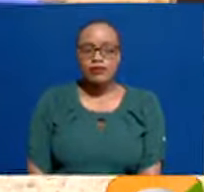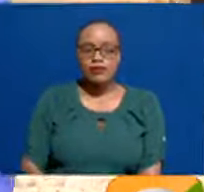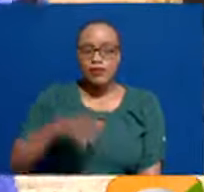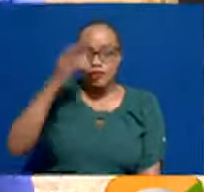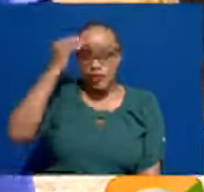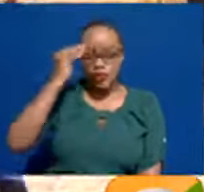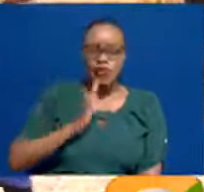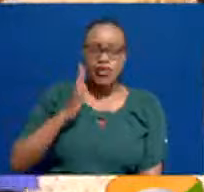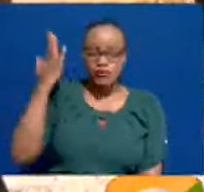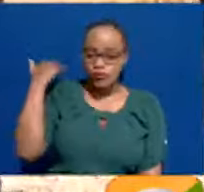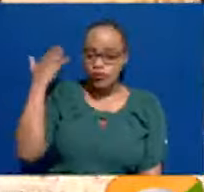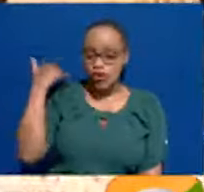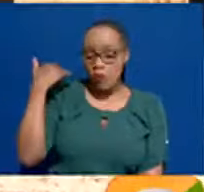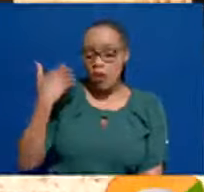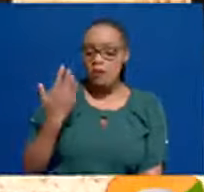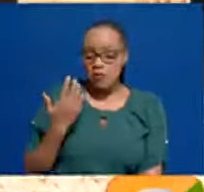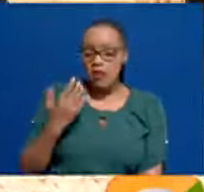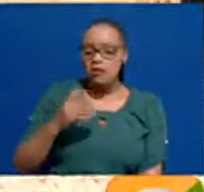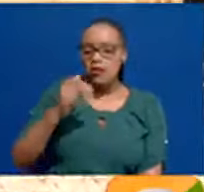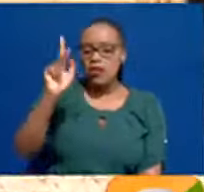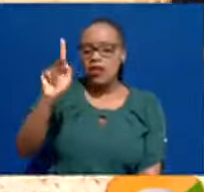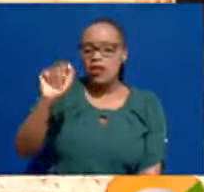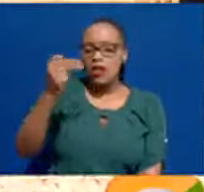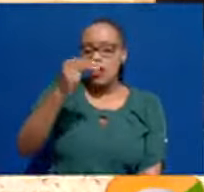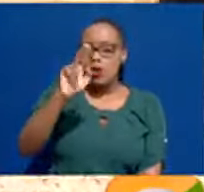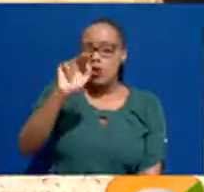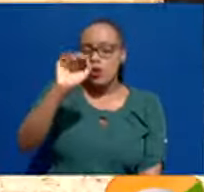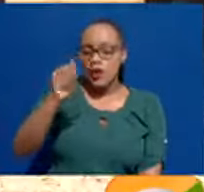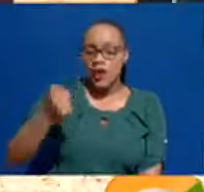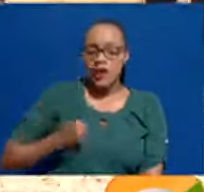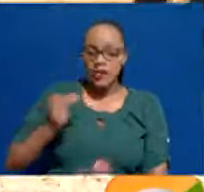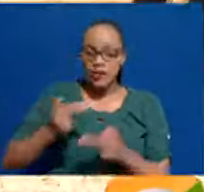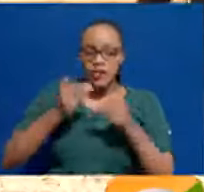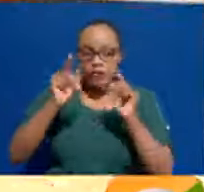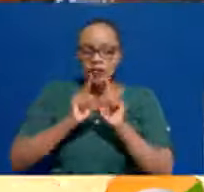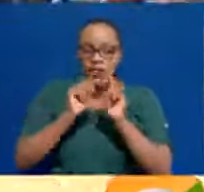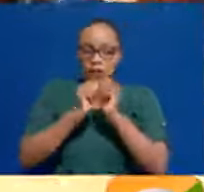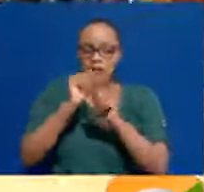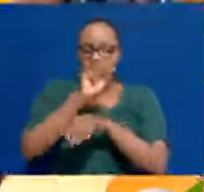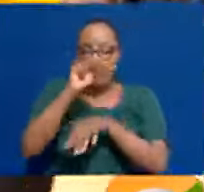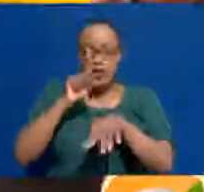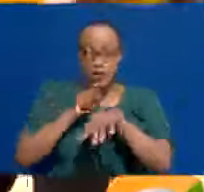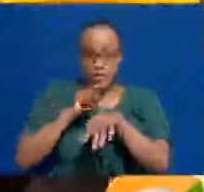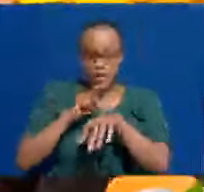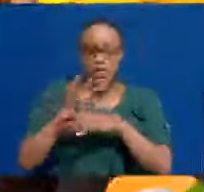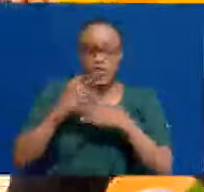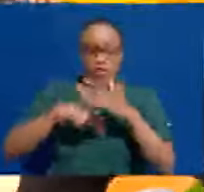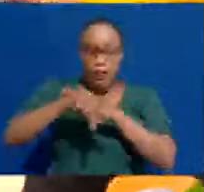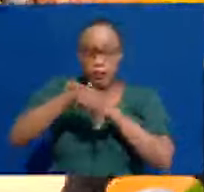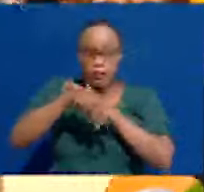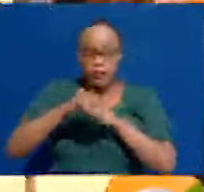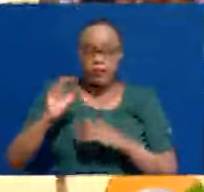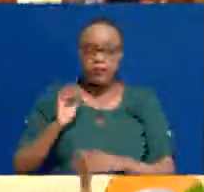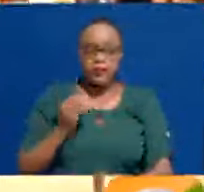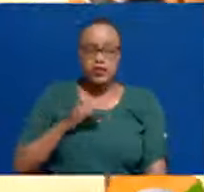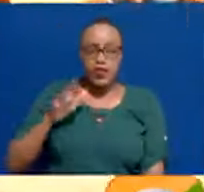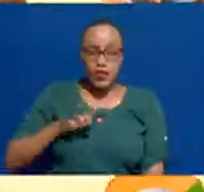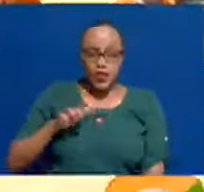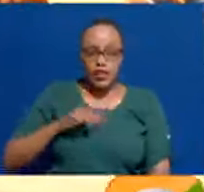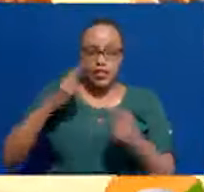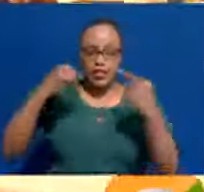Wanafunzi wa zamani wa shule ya upili ya wasichana ya Kahuhia waliandamana na mwalimu mkuu wa shule hii ya msingi ya Our Lady of Victory